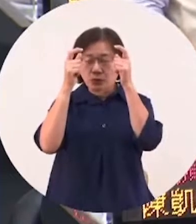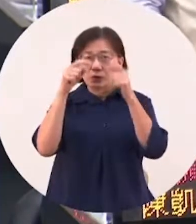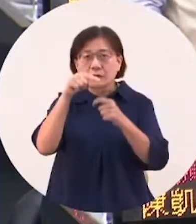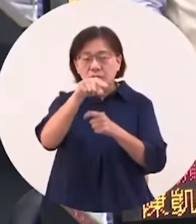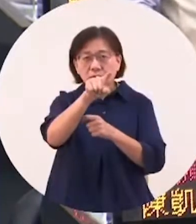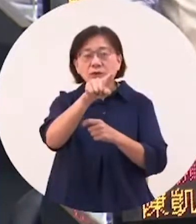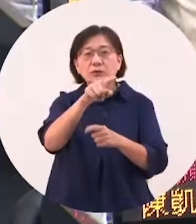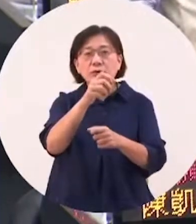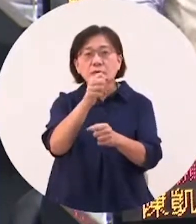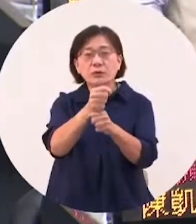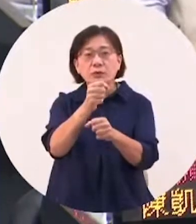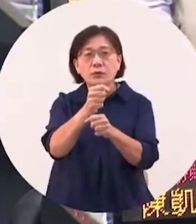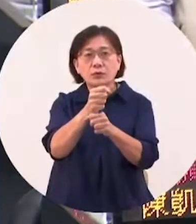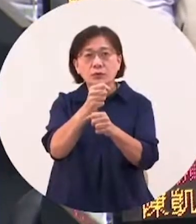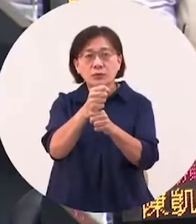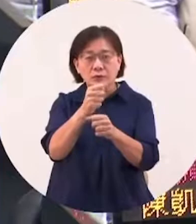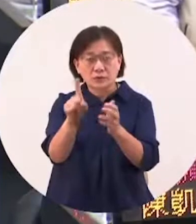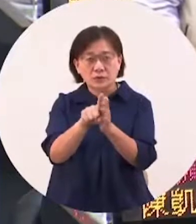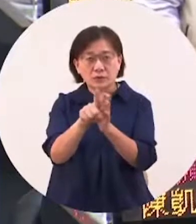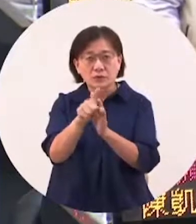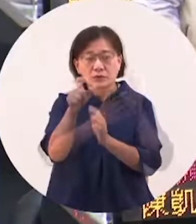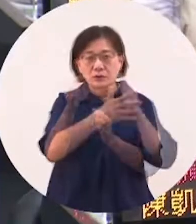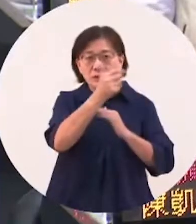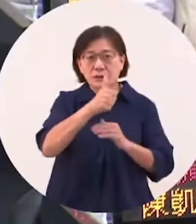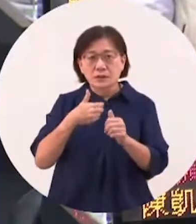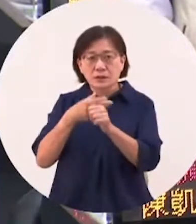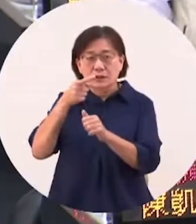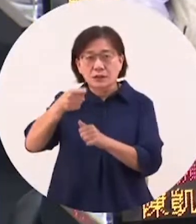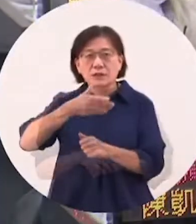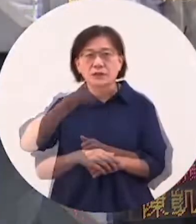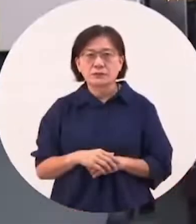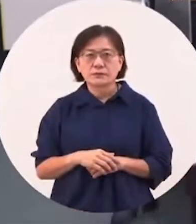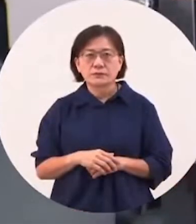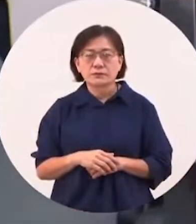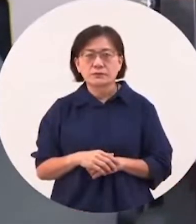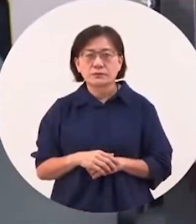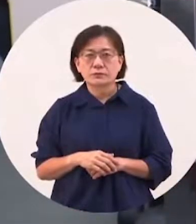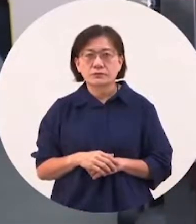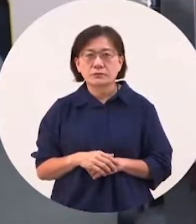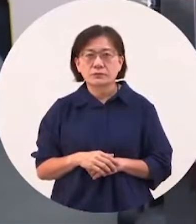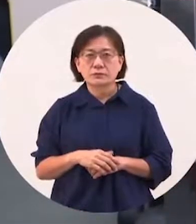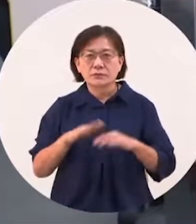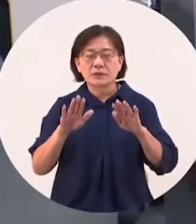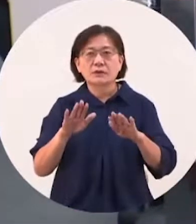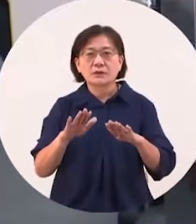职，你也买厝；来台南，伊也买厝。遮有厝的人。